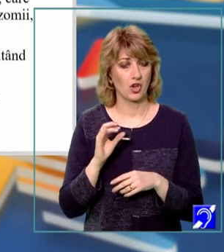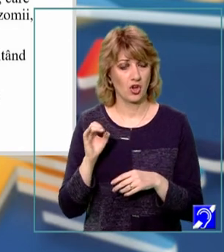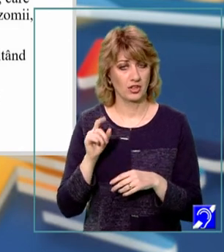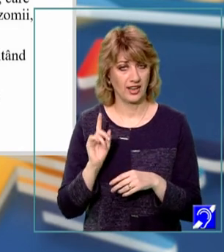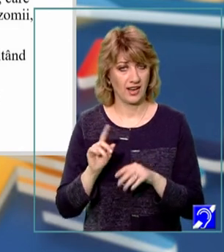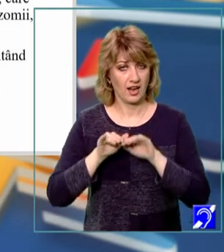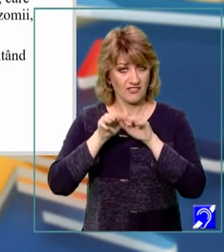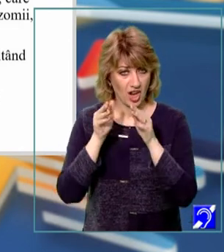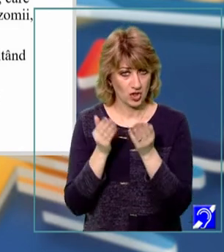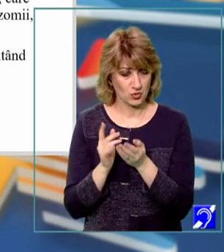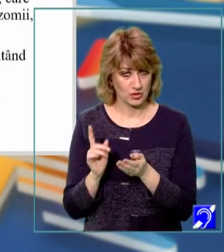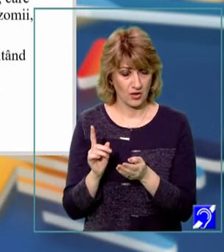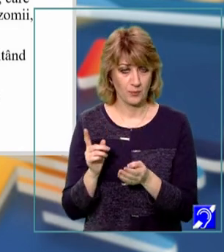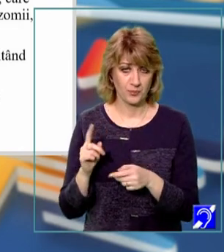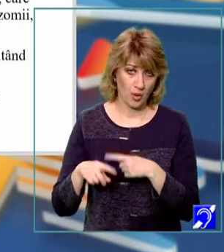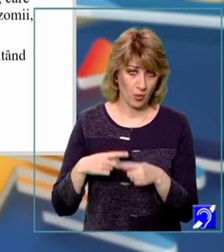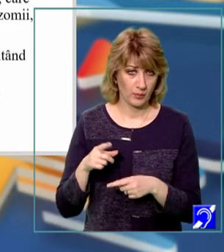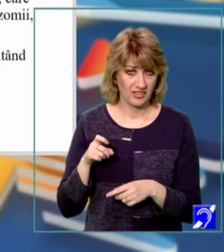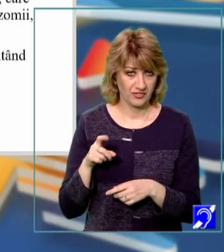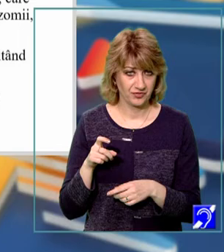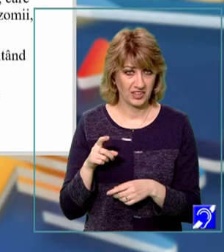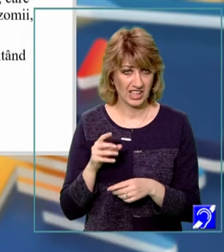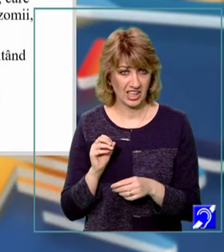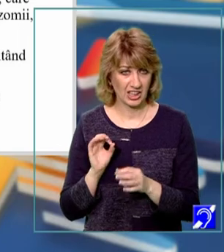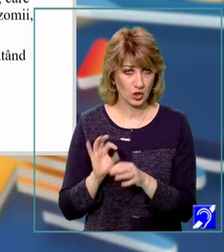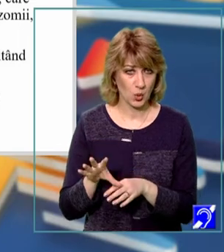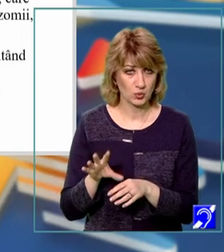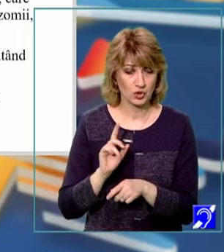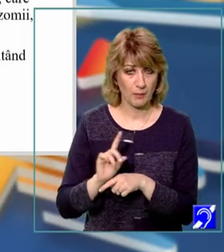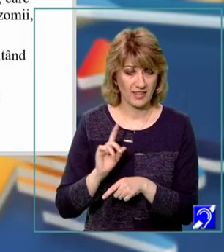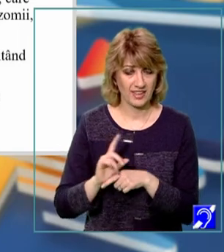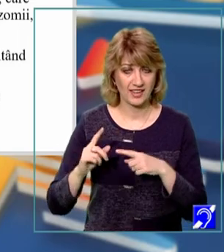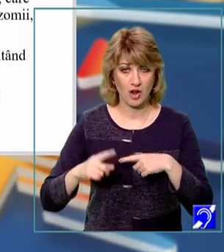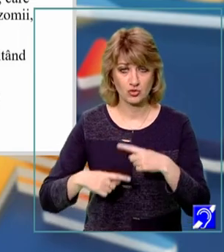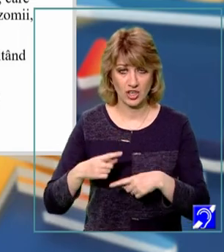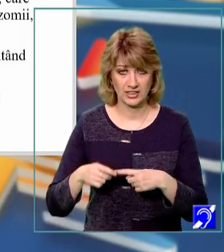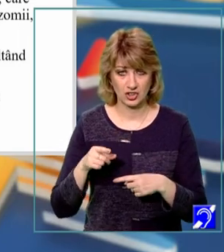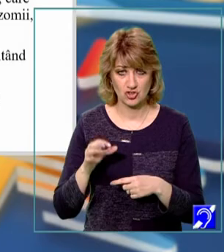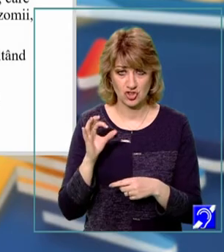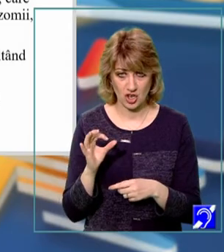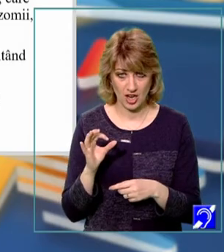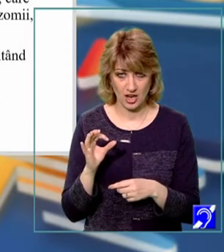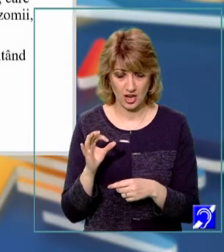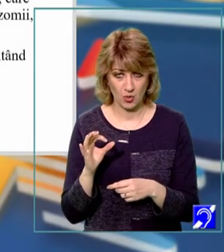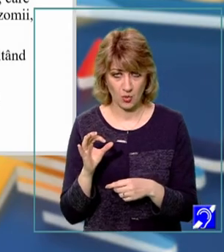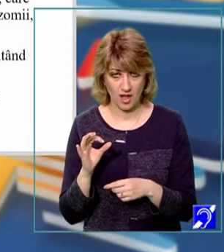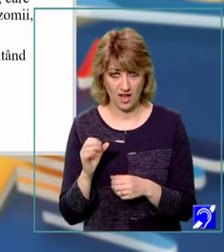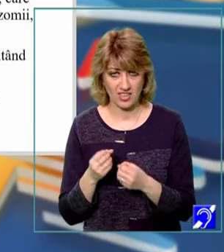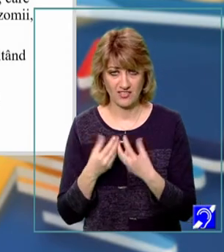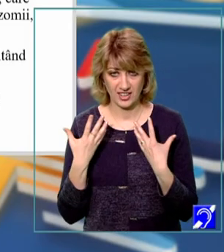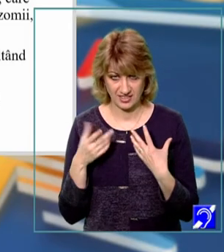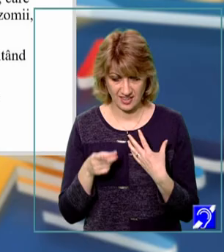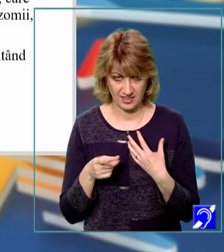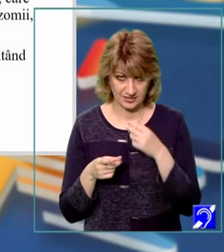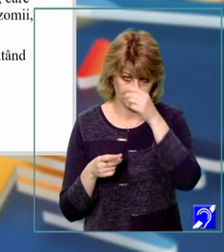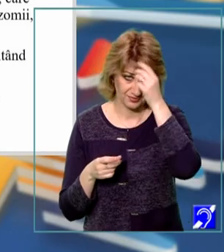său, după care virusul introduce materialul genetic în celula parazitată, uneori,